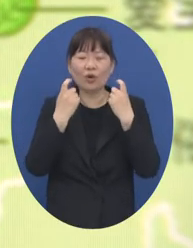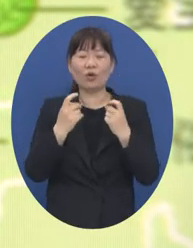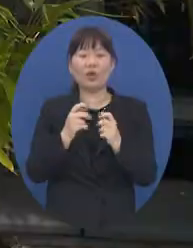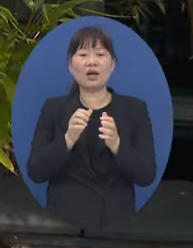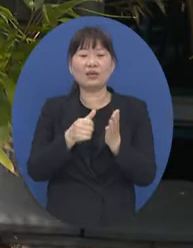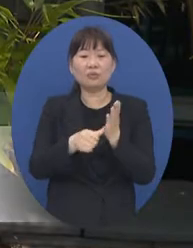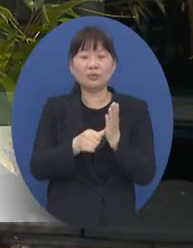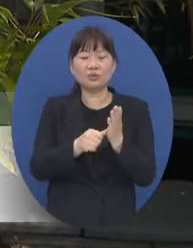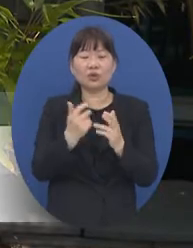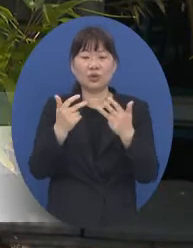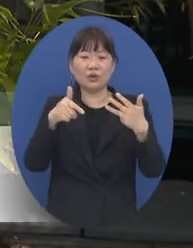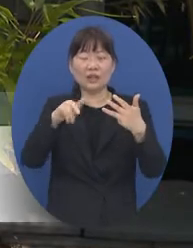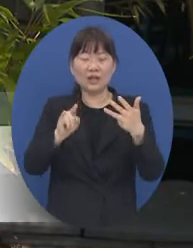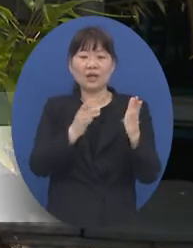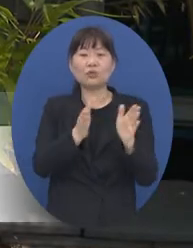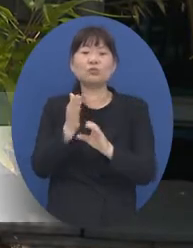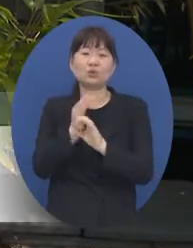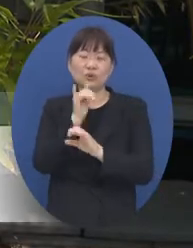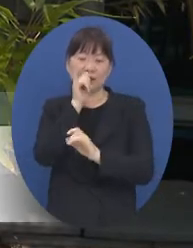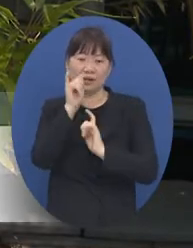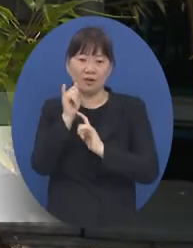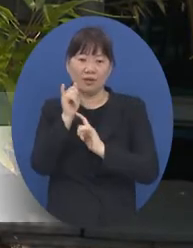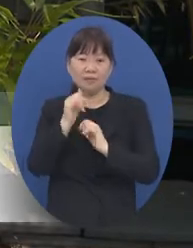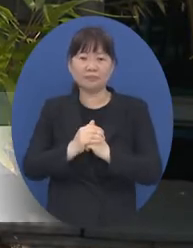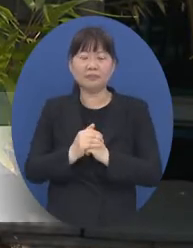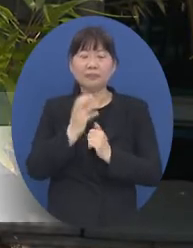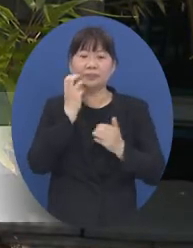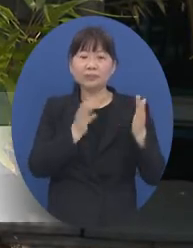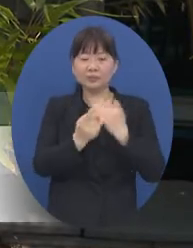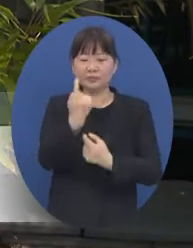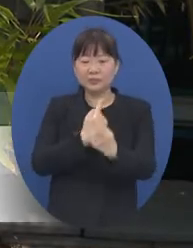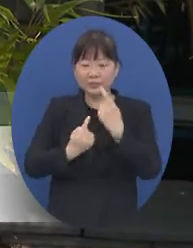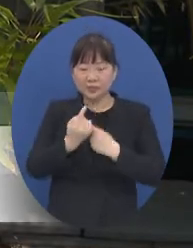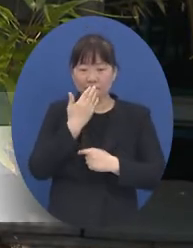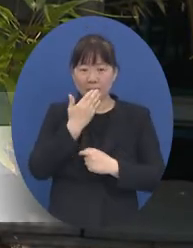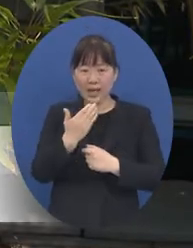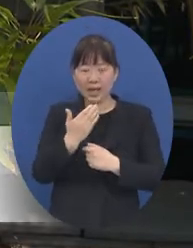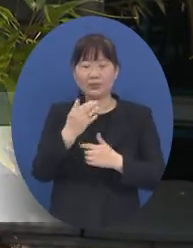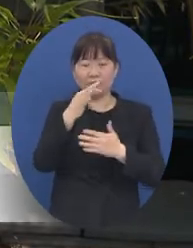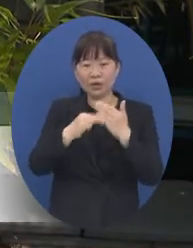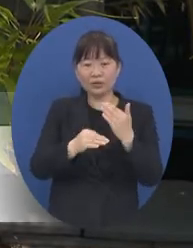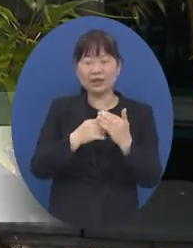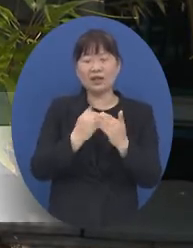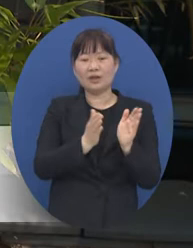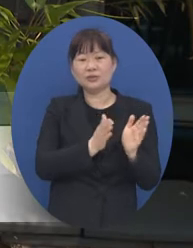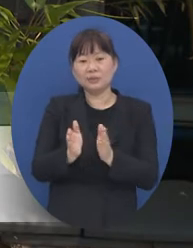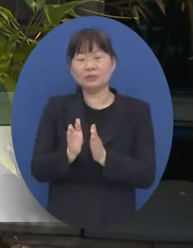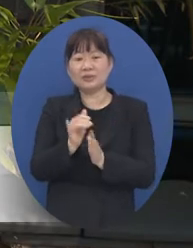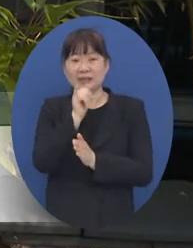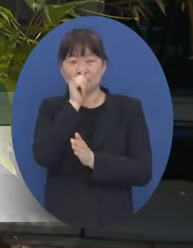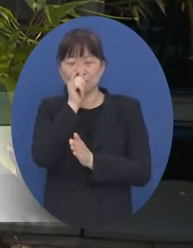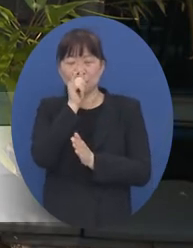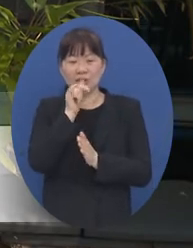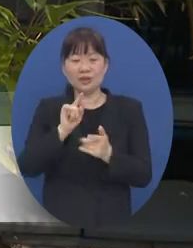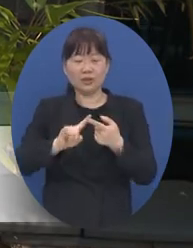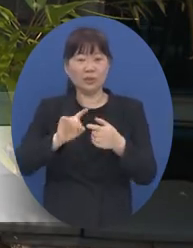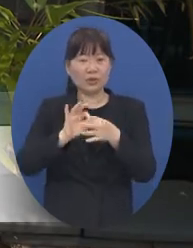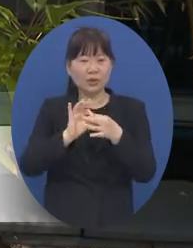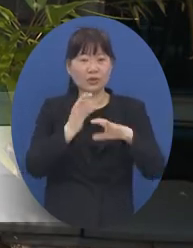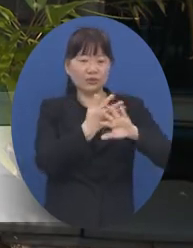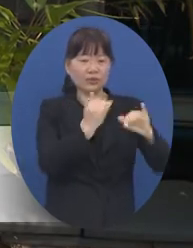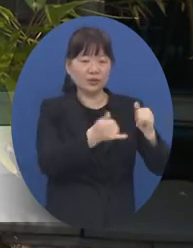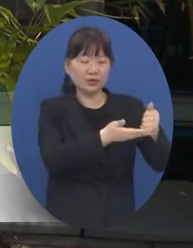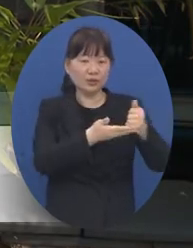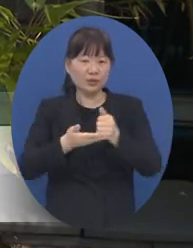있습니다. 경기도에 어떤 방문하는 붐업을 좀 조성을 하고 이를 통해서 사실 외국인 관객